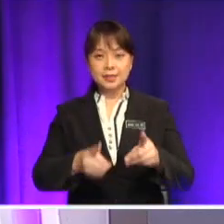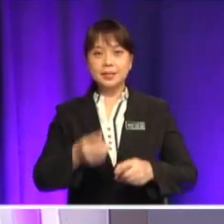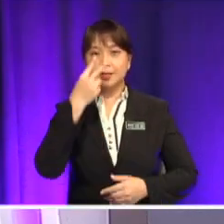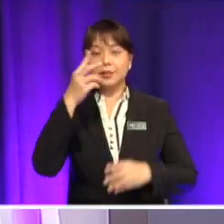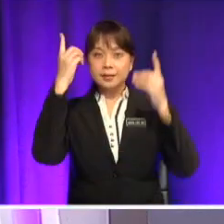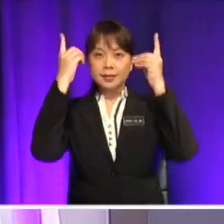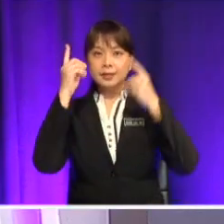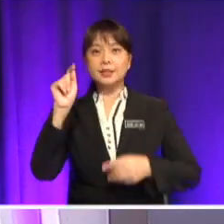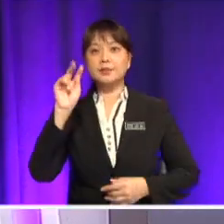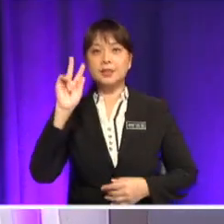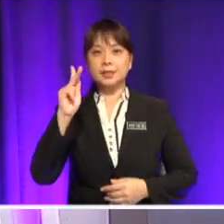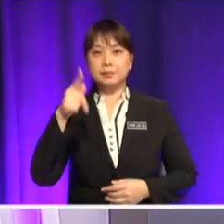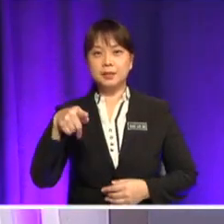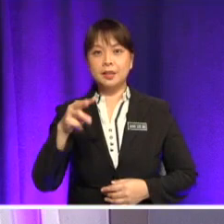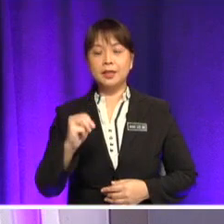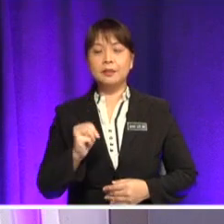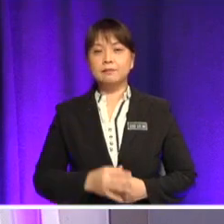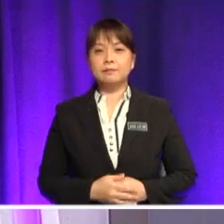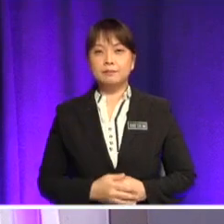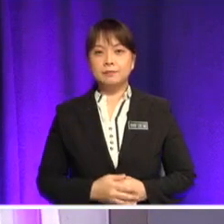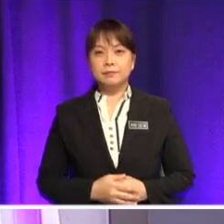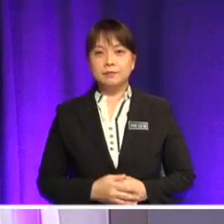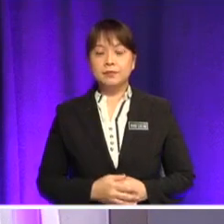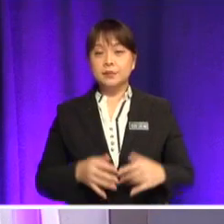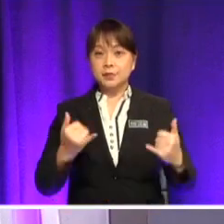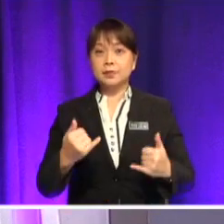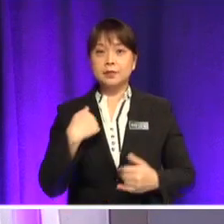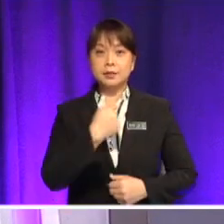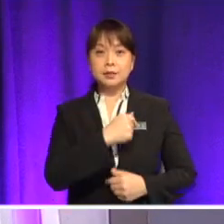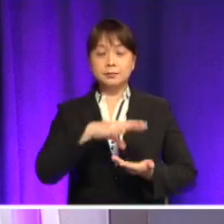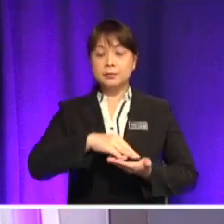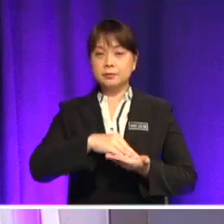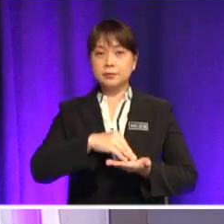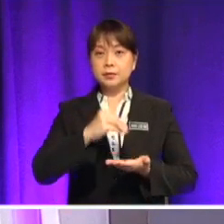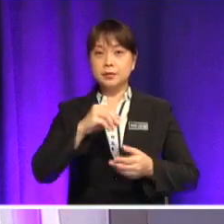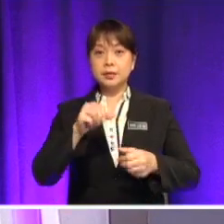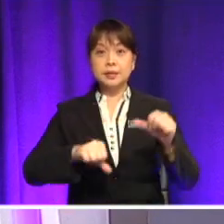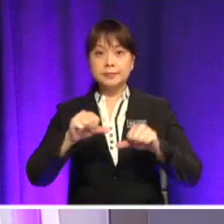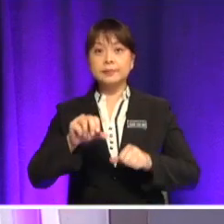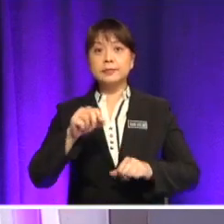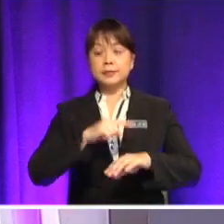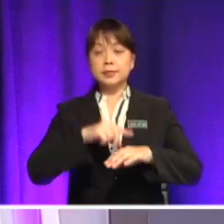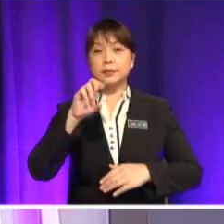sekarang kita dalam slotnya begitu penting yaitu sukses SPM 2022